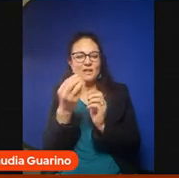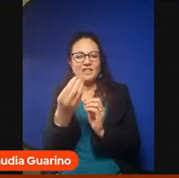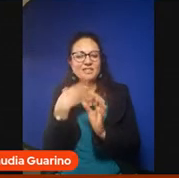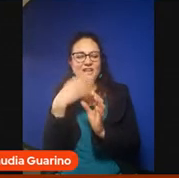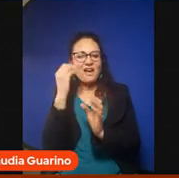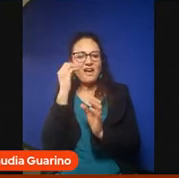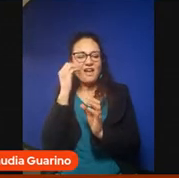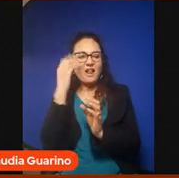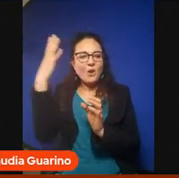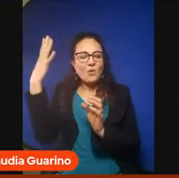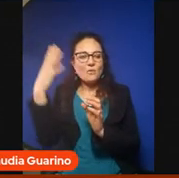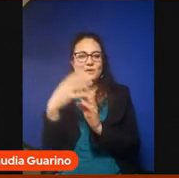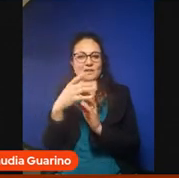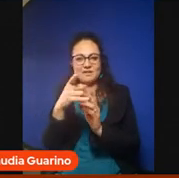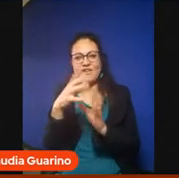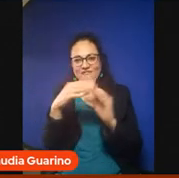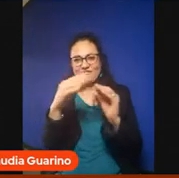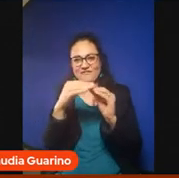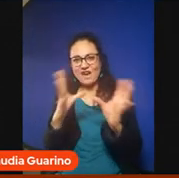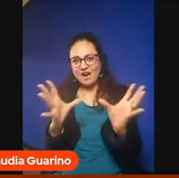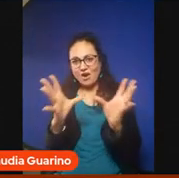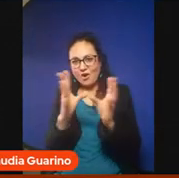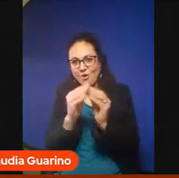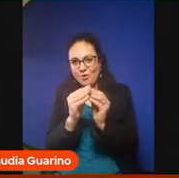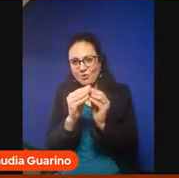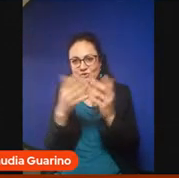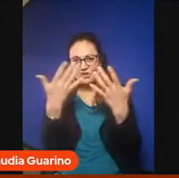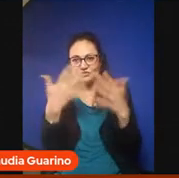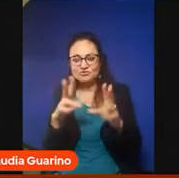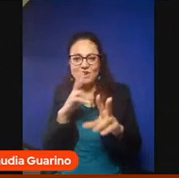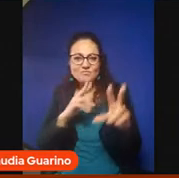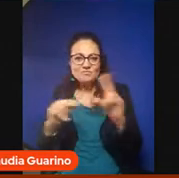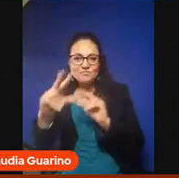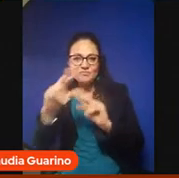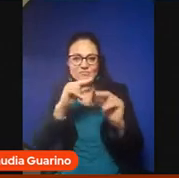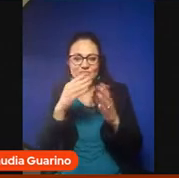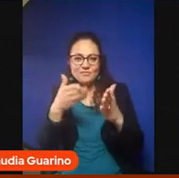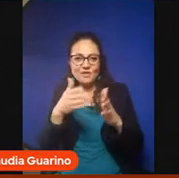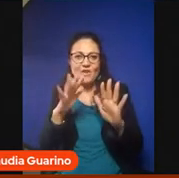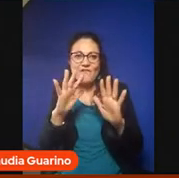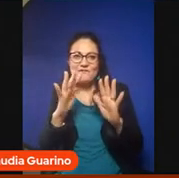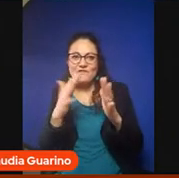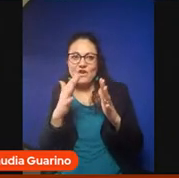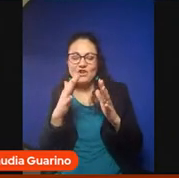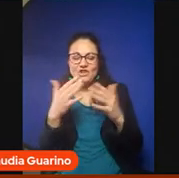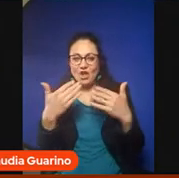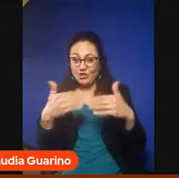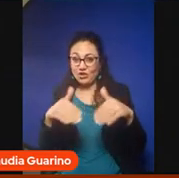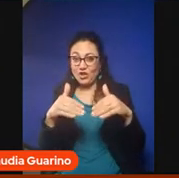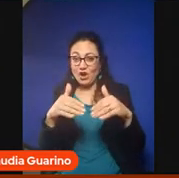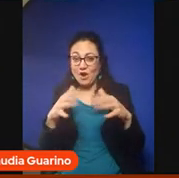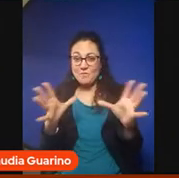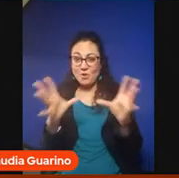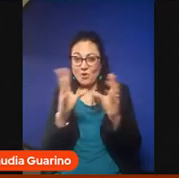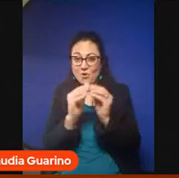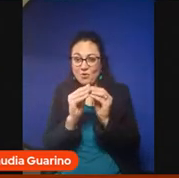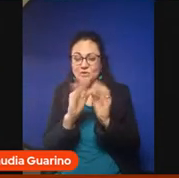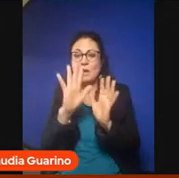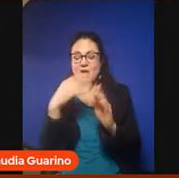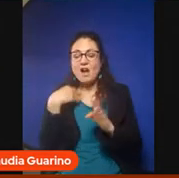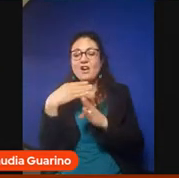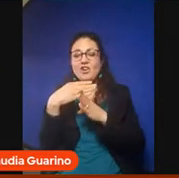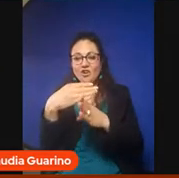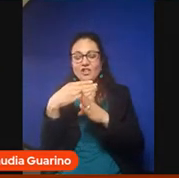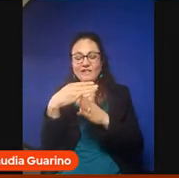una conclusione, ecco, diciamo, di quello che è stata questa. La conclusione è forse troppo, però condivido in